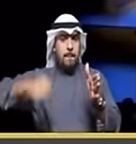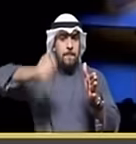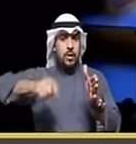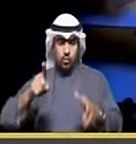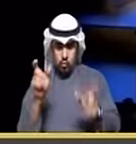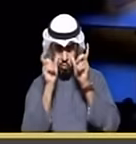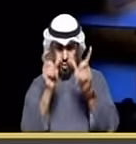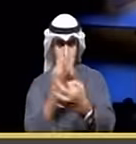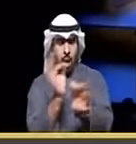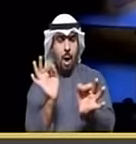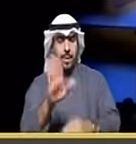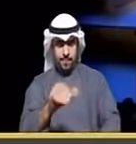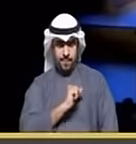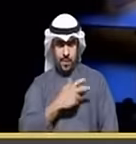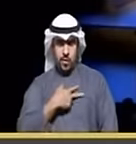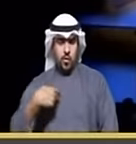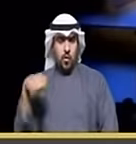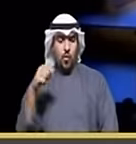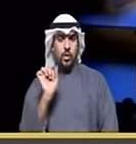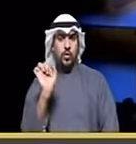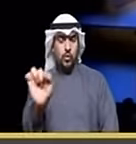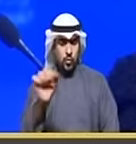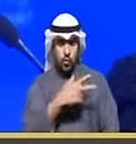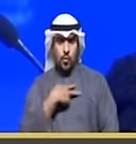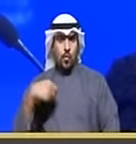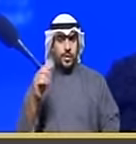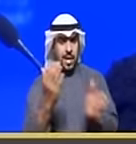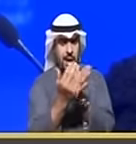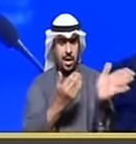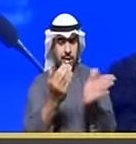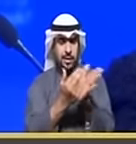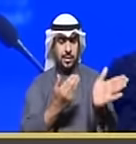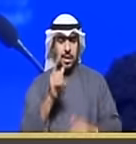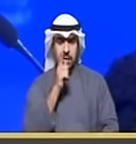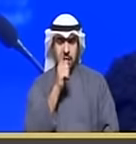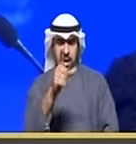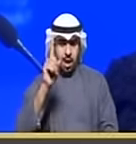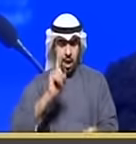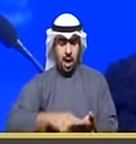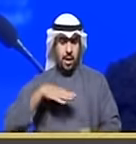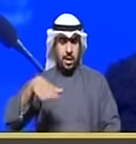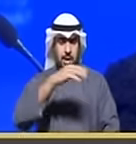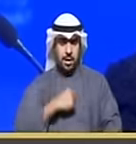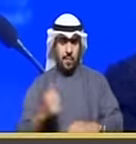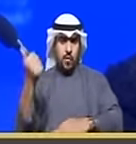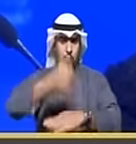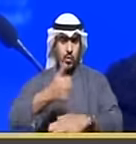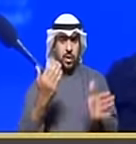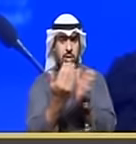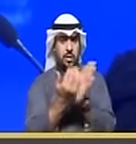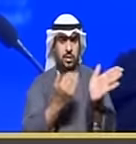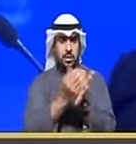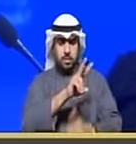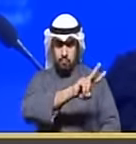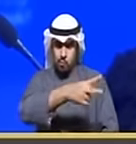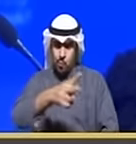الاعمال وزير الشؤون الاجتماعيه والعمل ووزير الدوله للشؤون الاقتصاديه هند الصبيح اكدت ان مرتكز الاقتصاد المتنوع